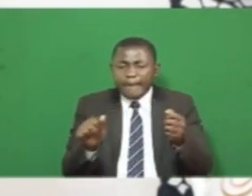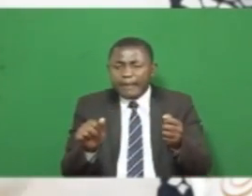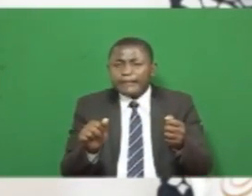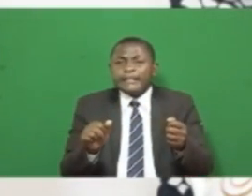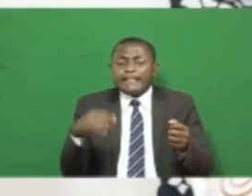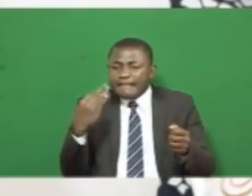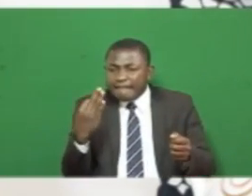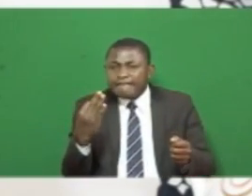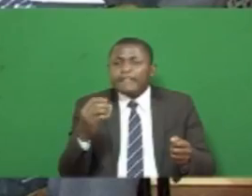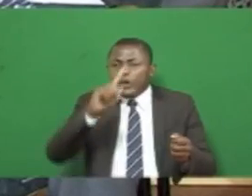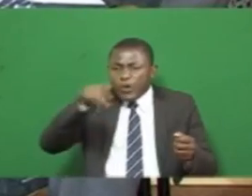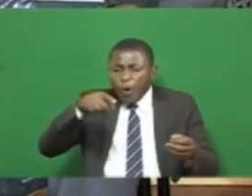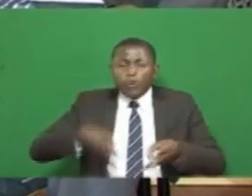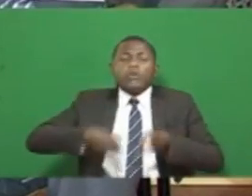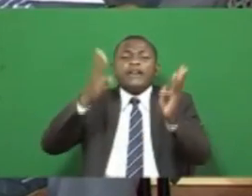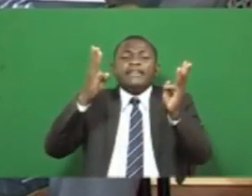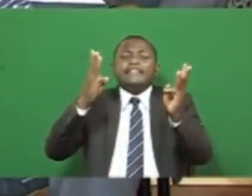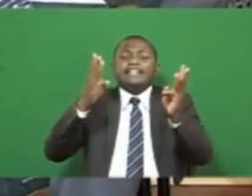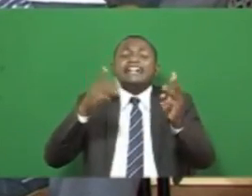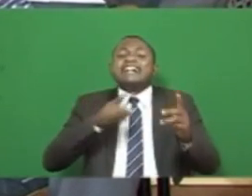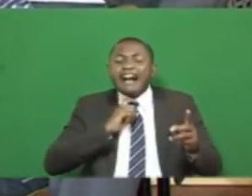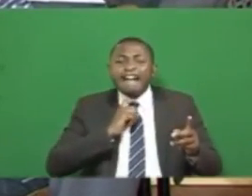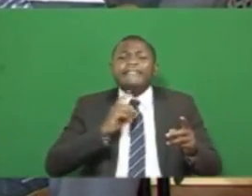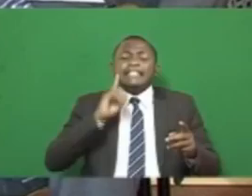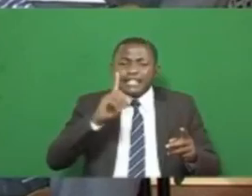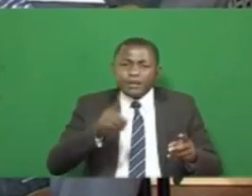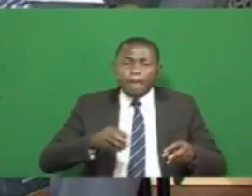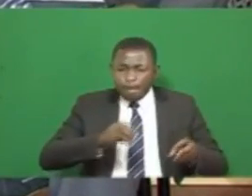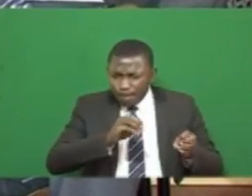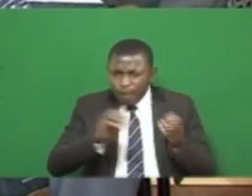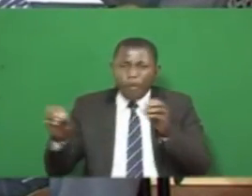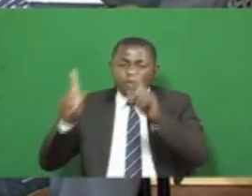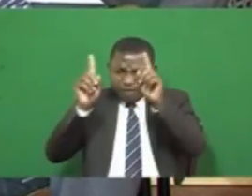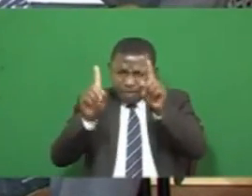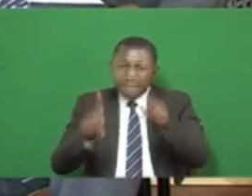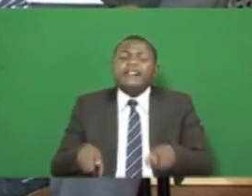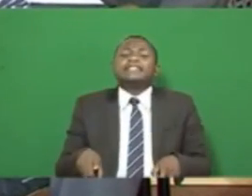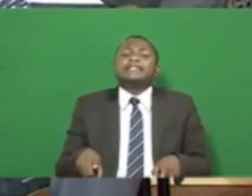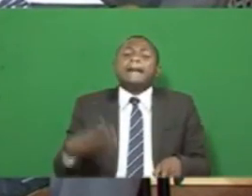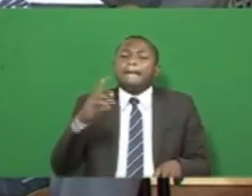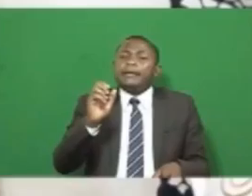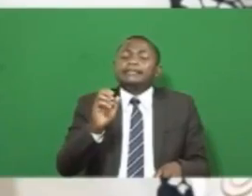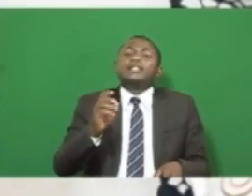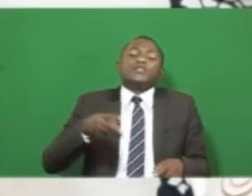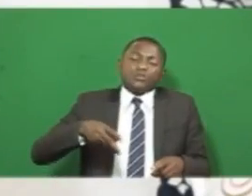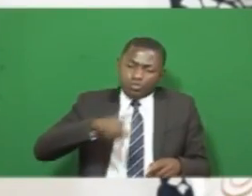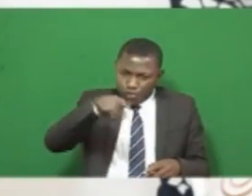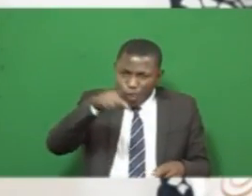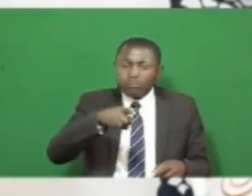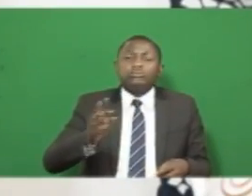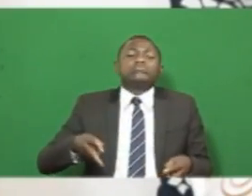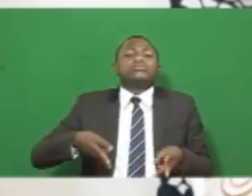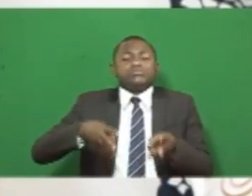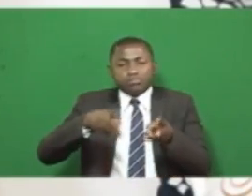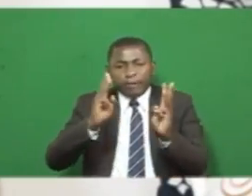120, 140, 120, 140 asi watora kuti isiriyo. Alright. Inotofamba but kwauri kuenda kwacho usikunosvika manje.